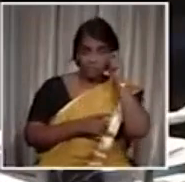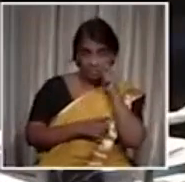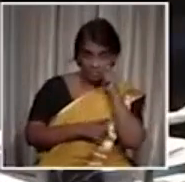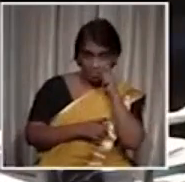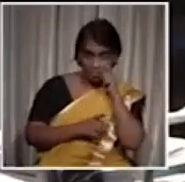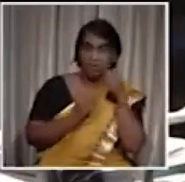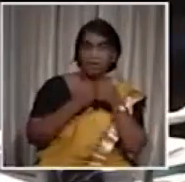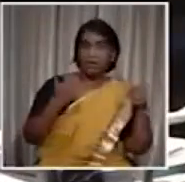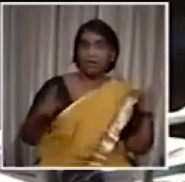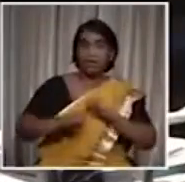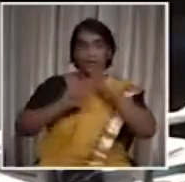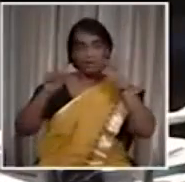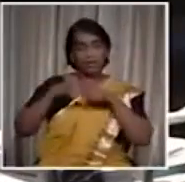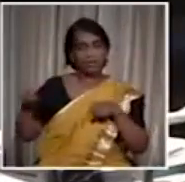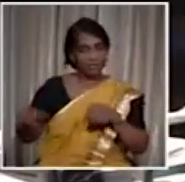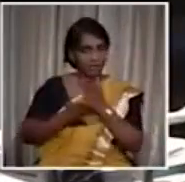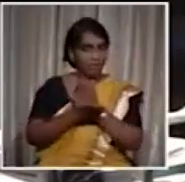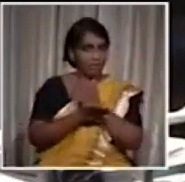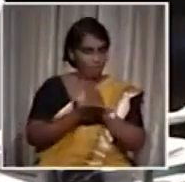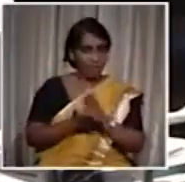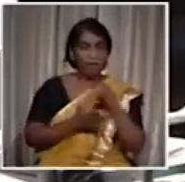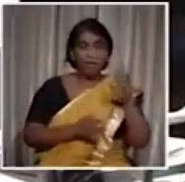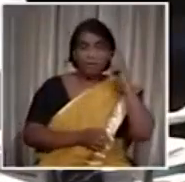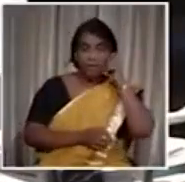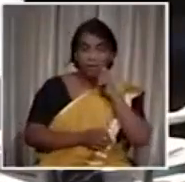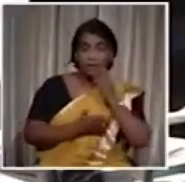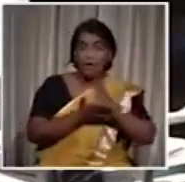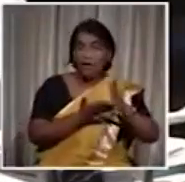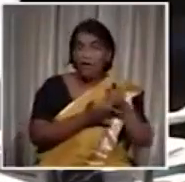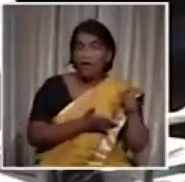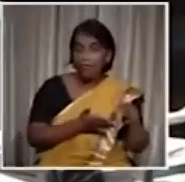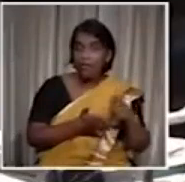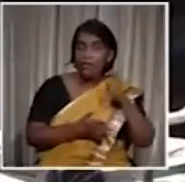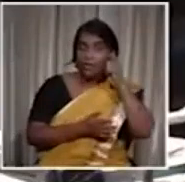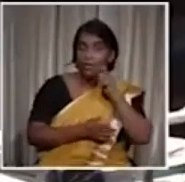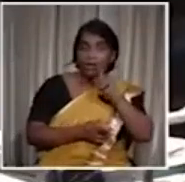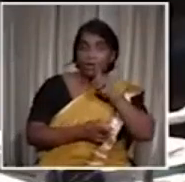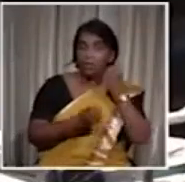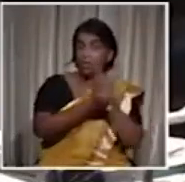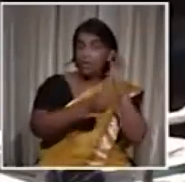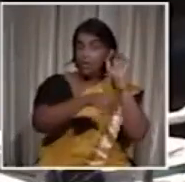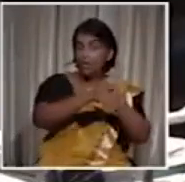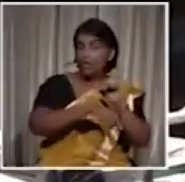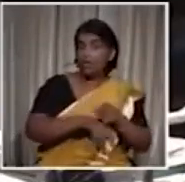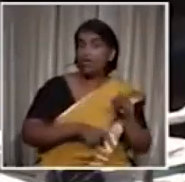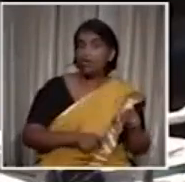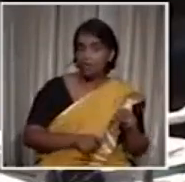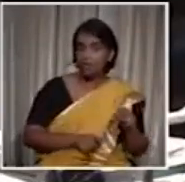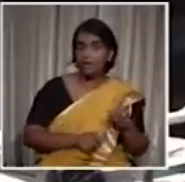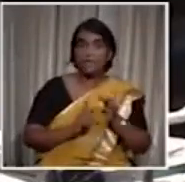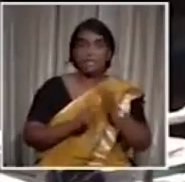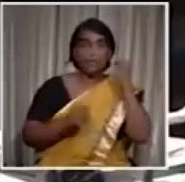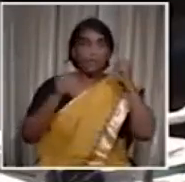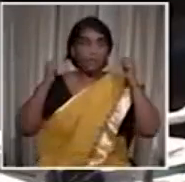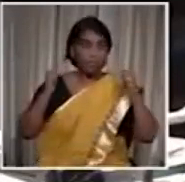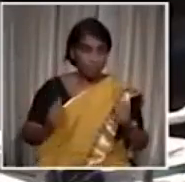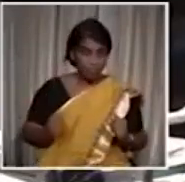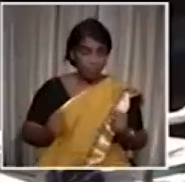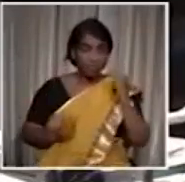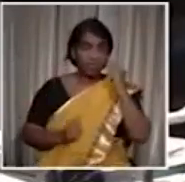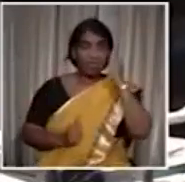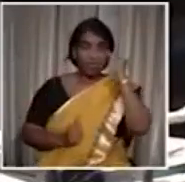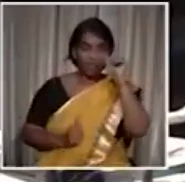ya, anita kata mai aragale karuan. Hebe o trusta wade kela bedua kau. Trusta wade kela huwa tenang gude kata kau. Jana adi puti puti ya wadi wece